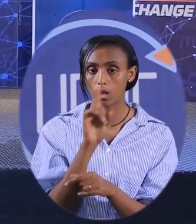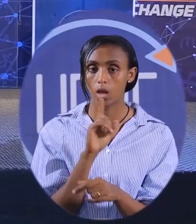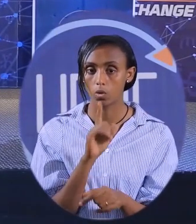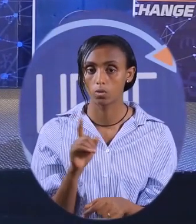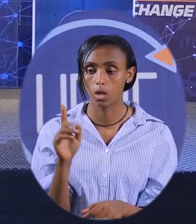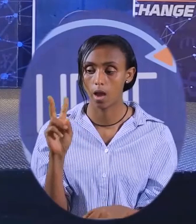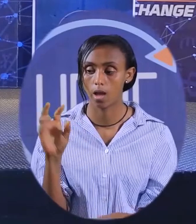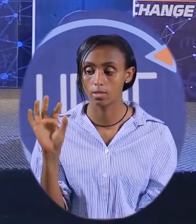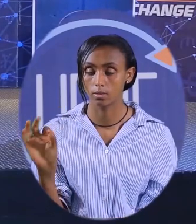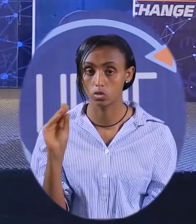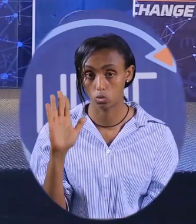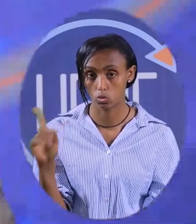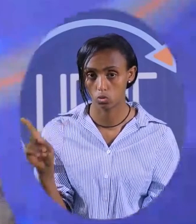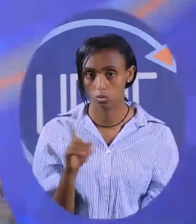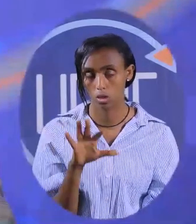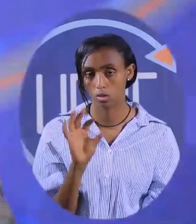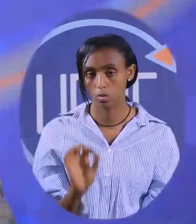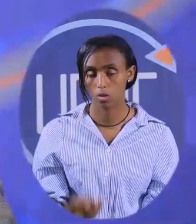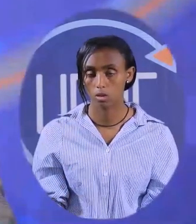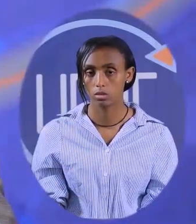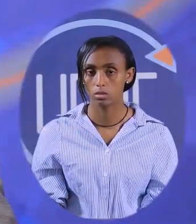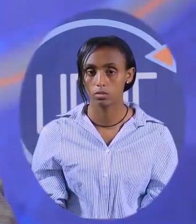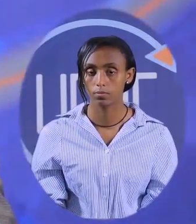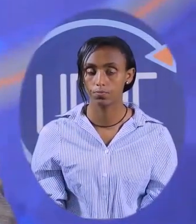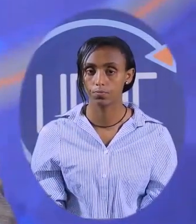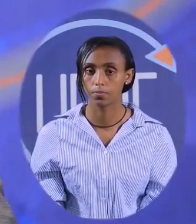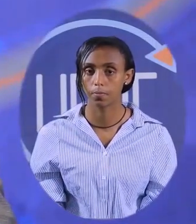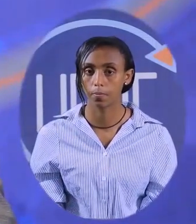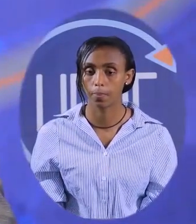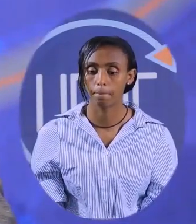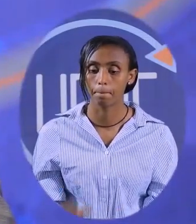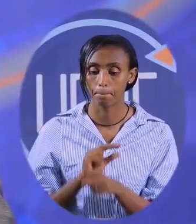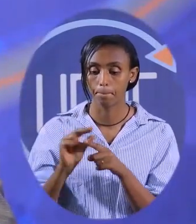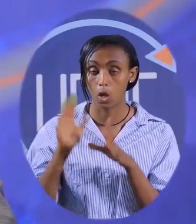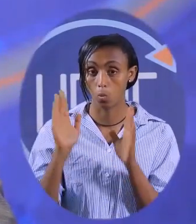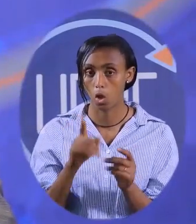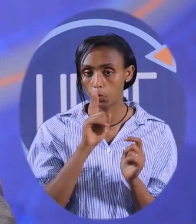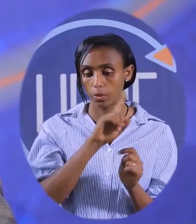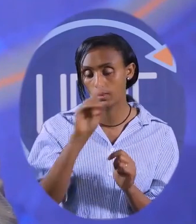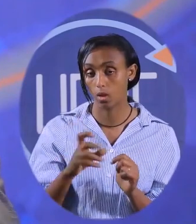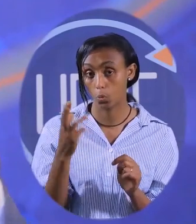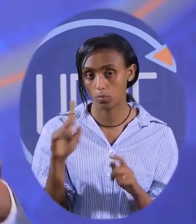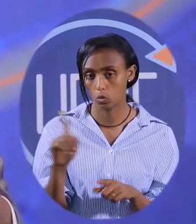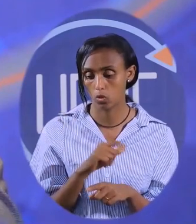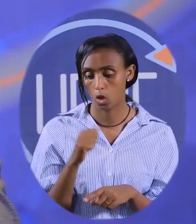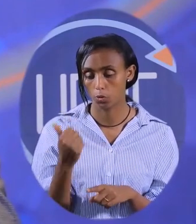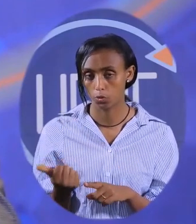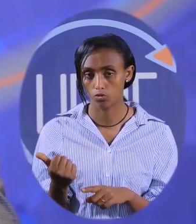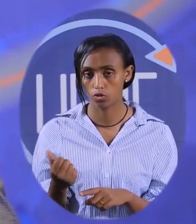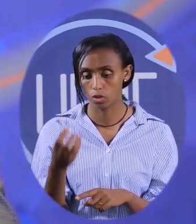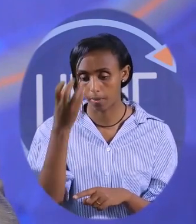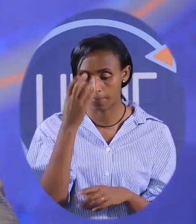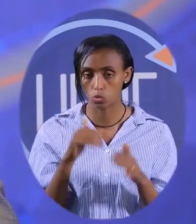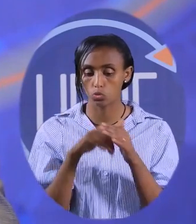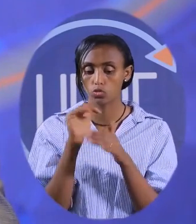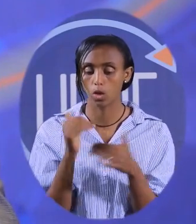ያሉት 29 ሰዎች ሆነው ተገኝተዋል ማለት ነው። ባለሙያ ነው ተጠያቂ ወይንም ሌሎች ከመንግስት